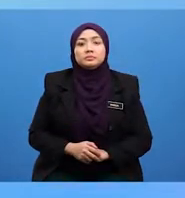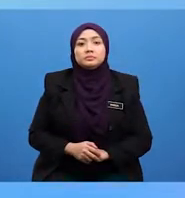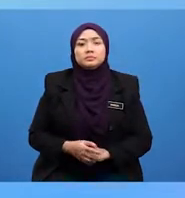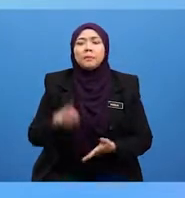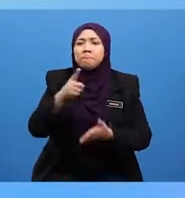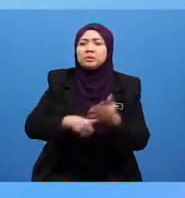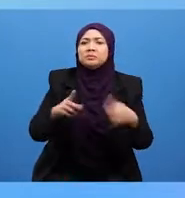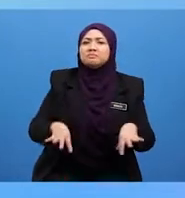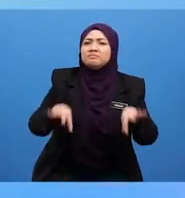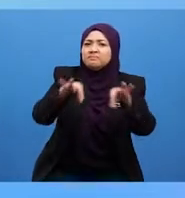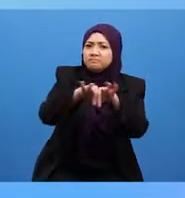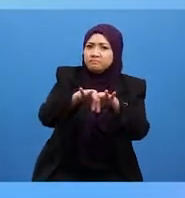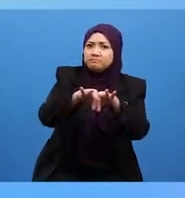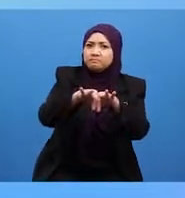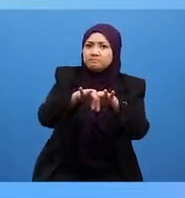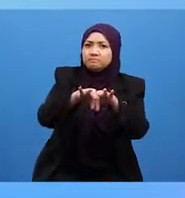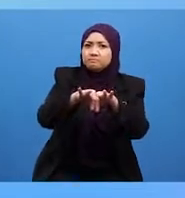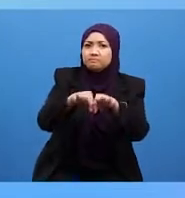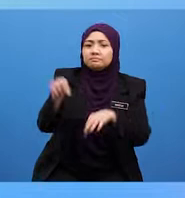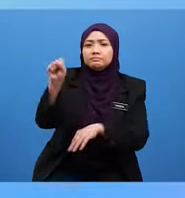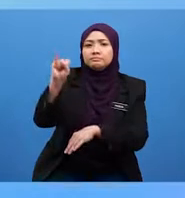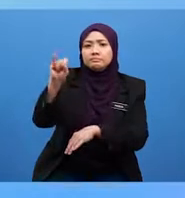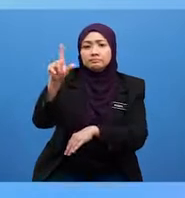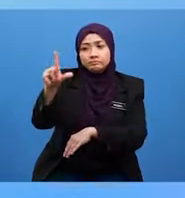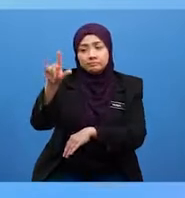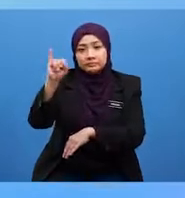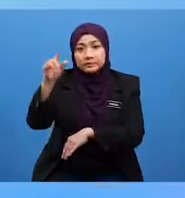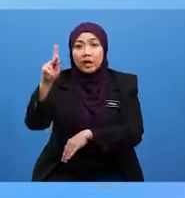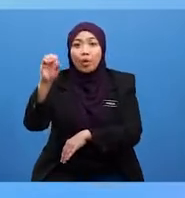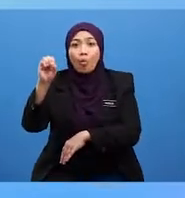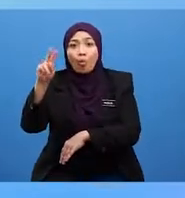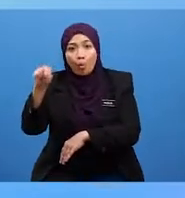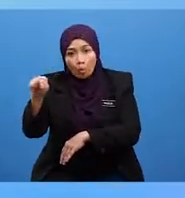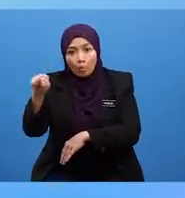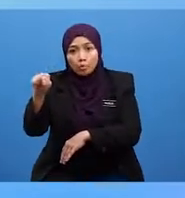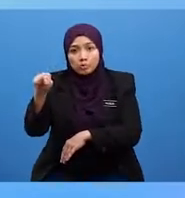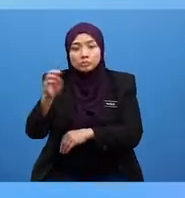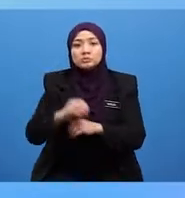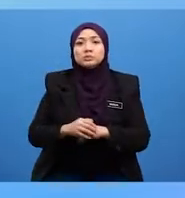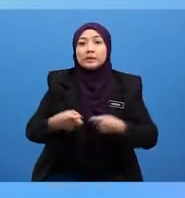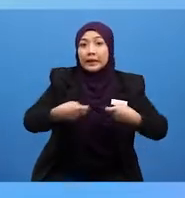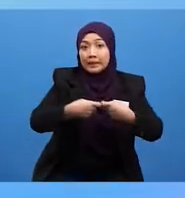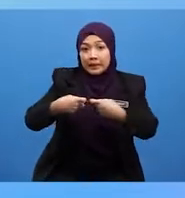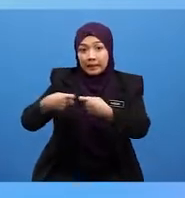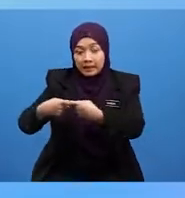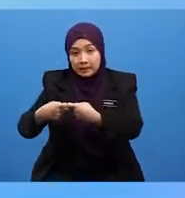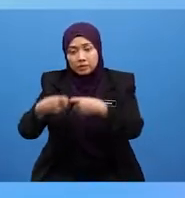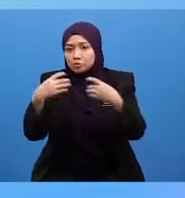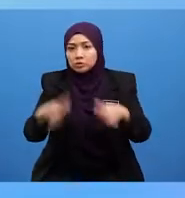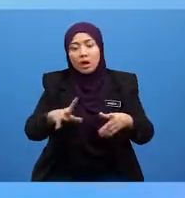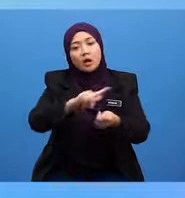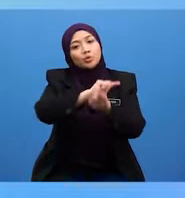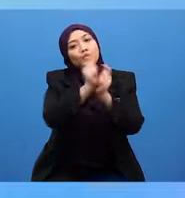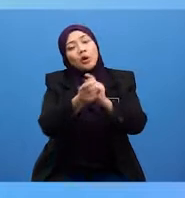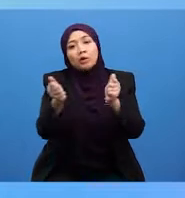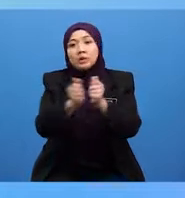Kepentingan silikon dalam bidang elektronik telah digantikan oleh plastik